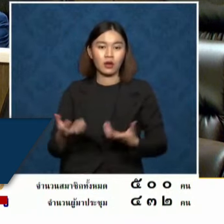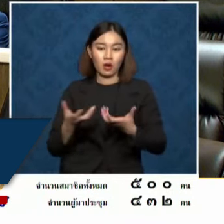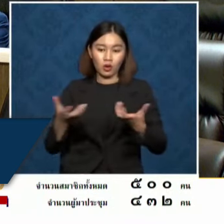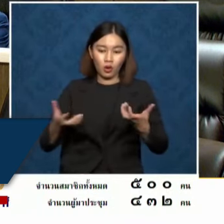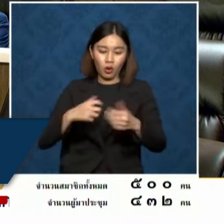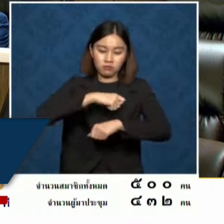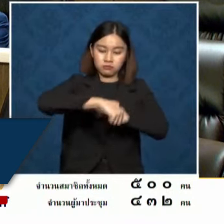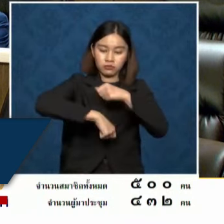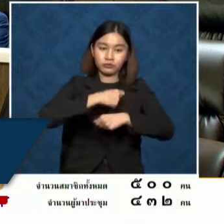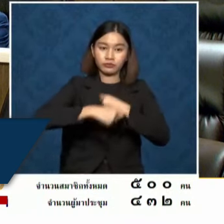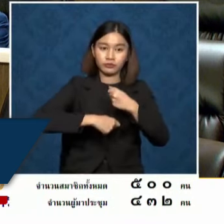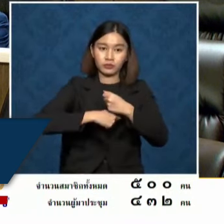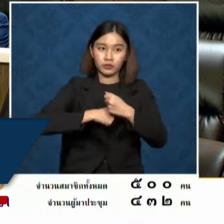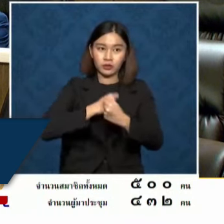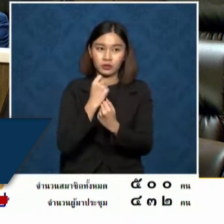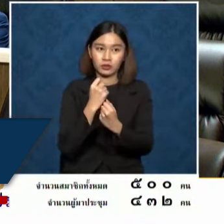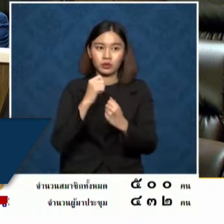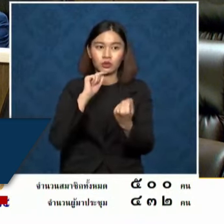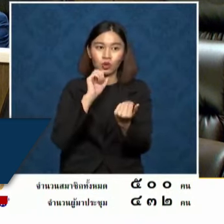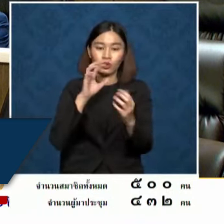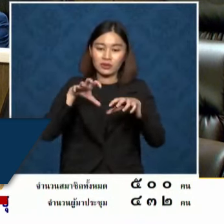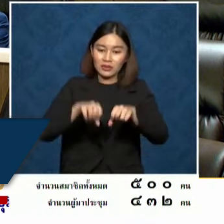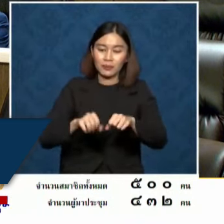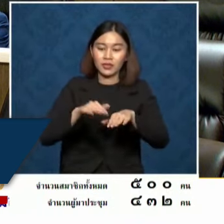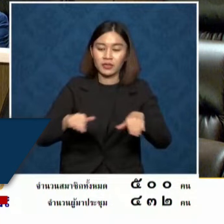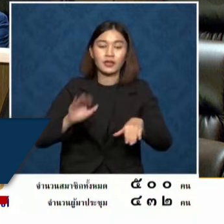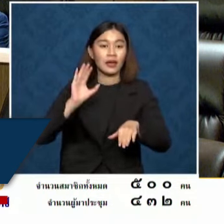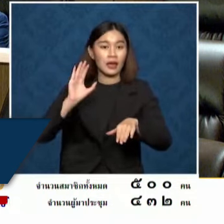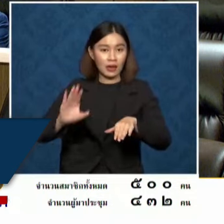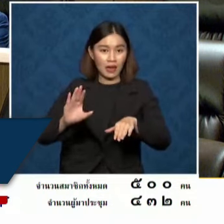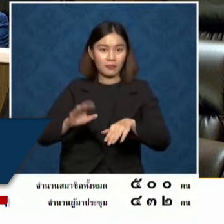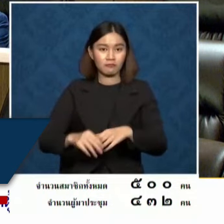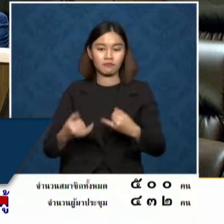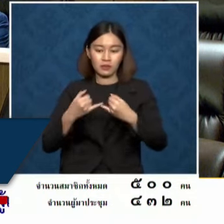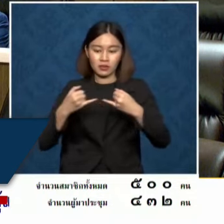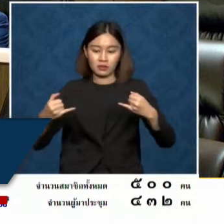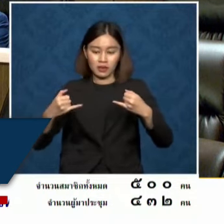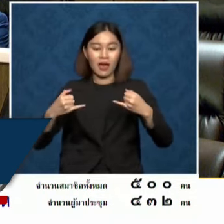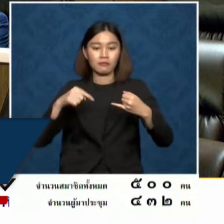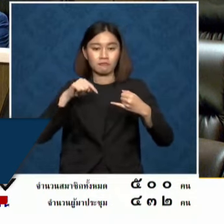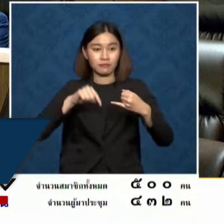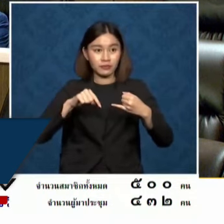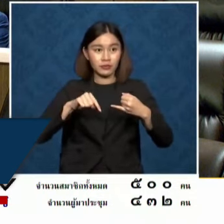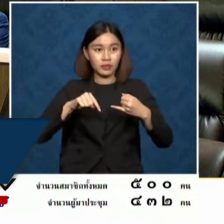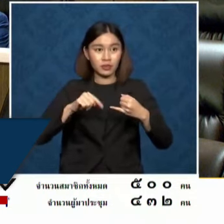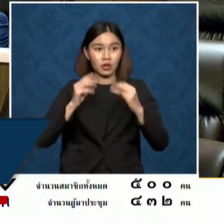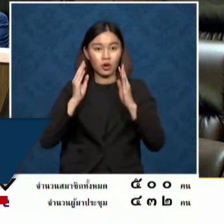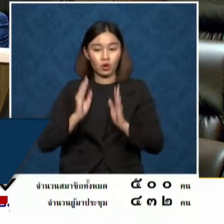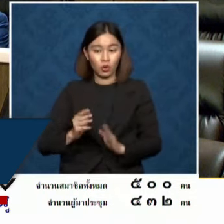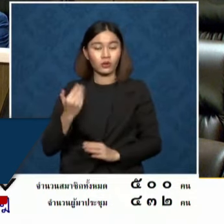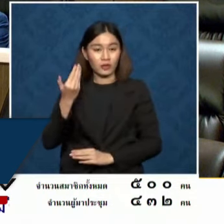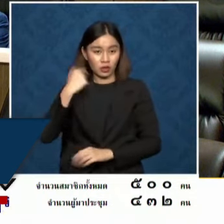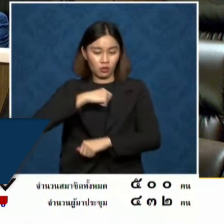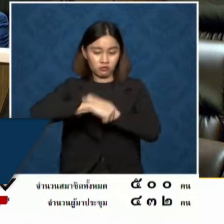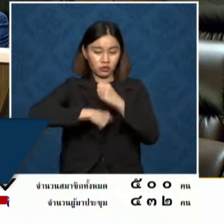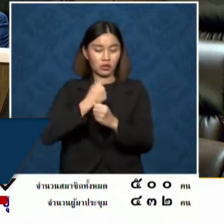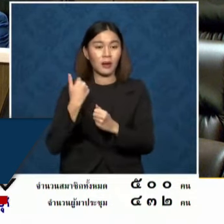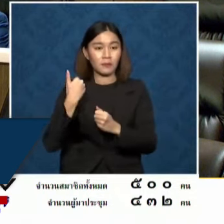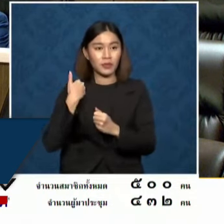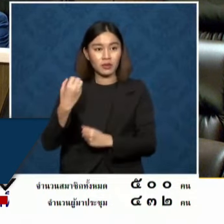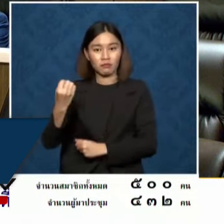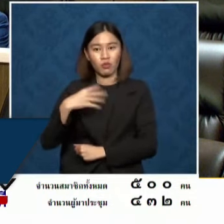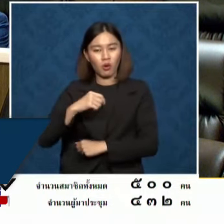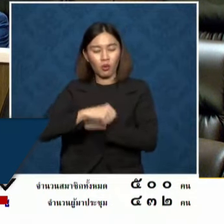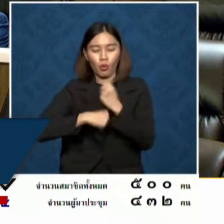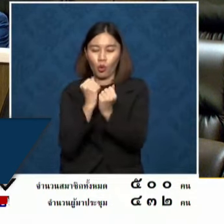เครื่องพันธนาการในการจับกุมเด็กและไอ้สายเคเบิลทยนี่นะครับมีคนที่เคยโดนครับเขา